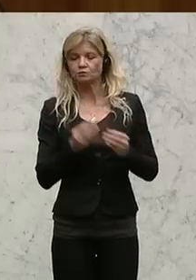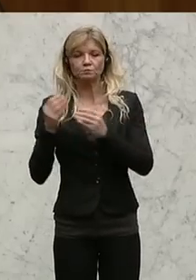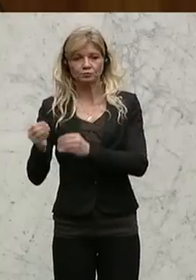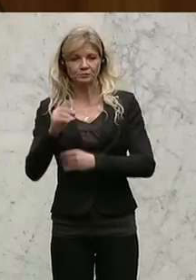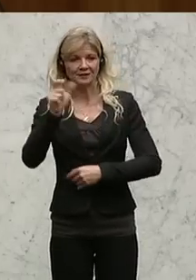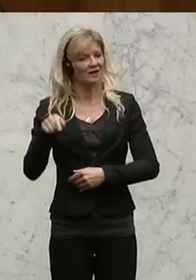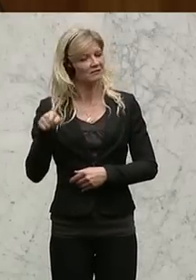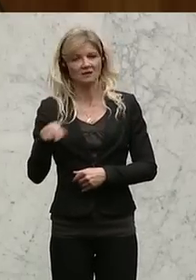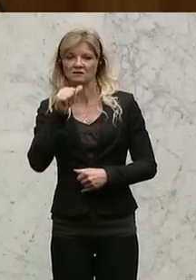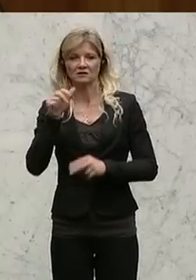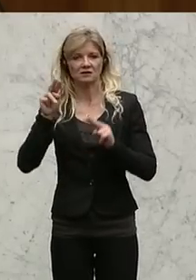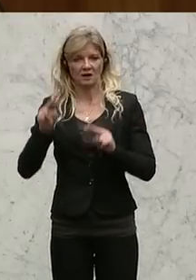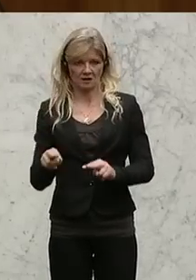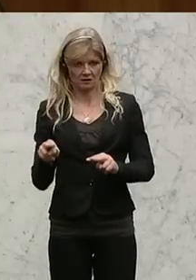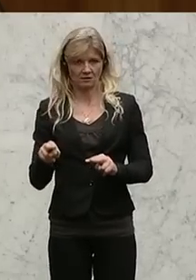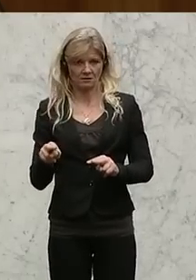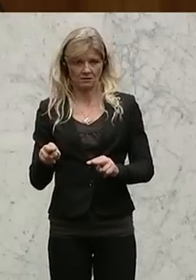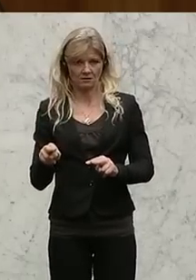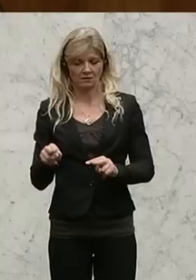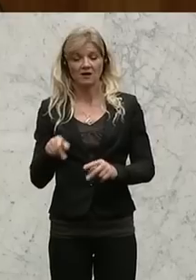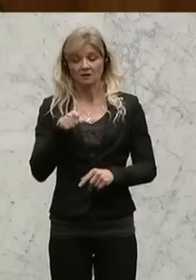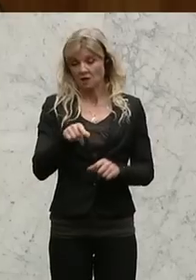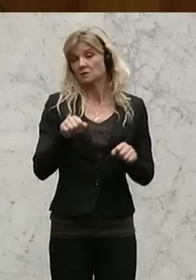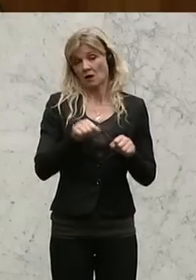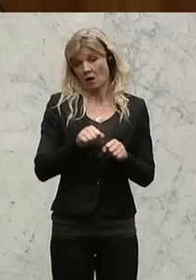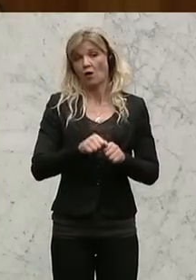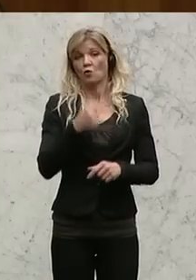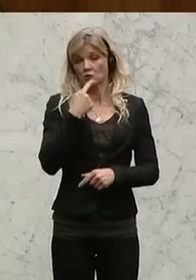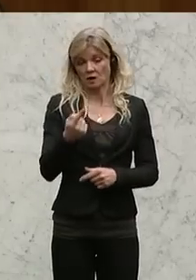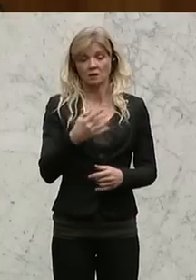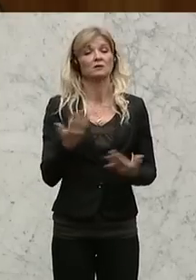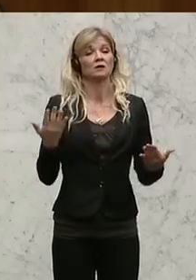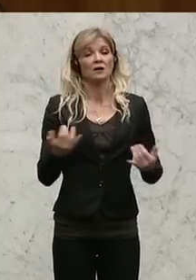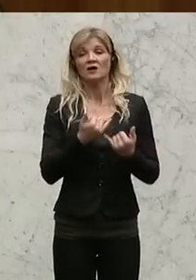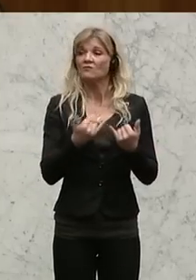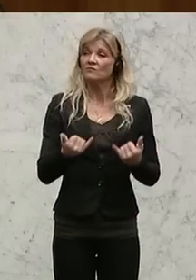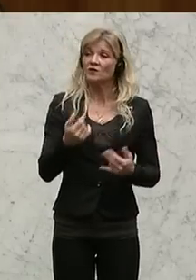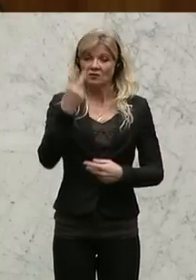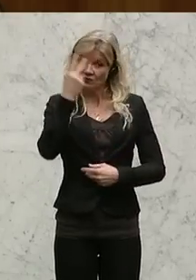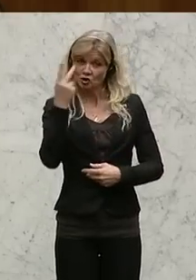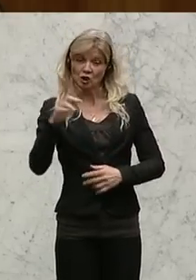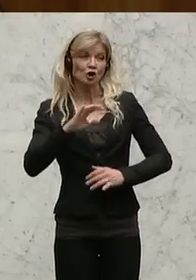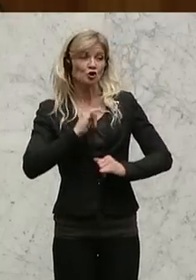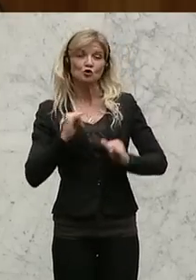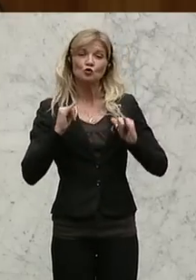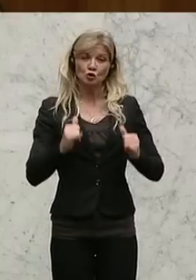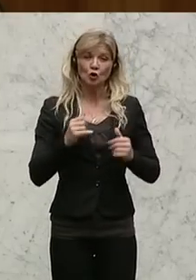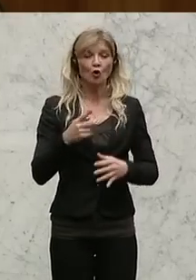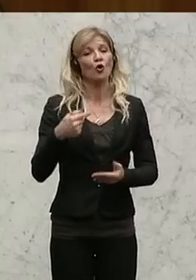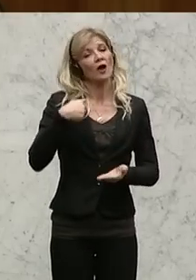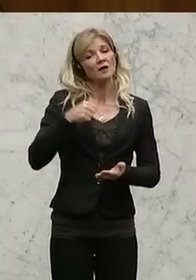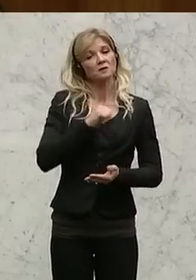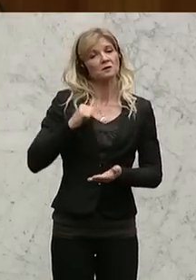Auch daraus geht also hervor, dass die Auslegung der Autonomie und des Selbstbestimmungsrechts als Teils Italiens